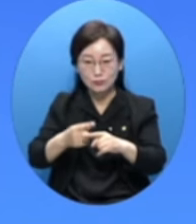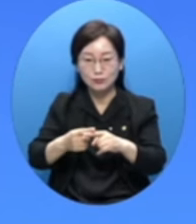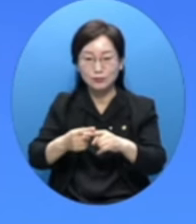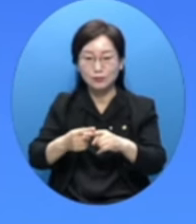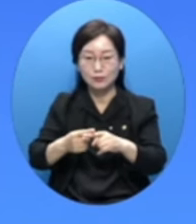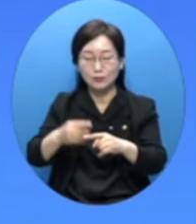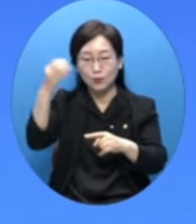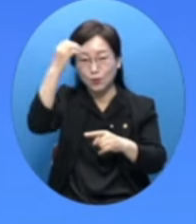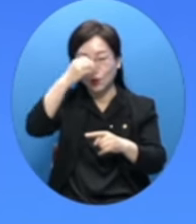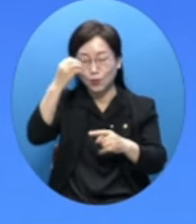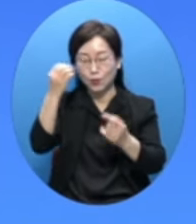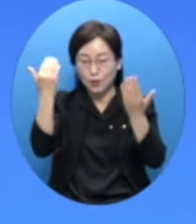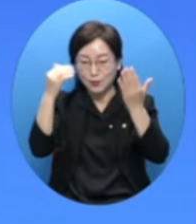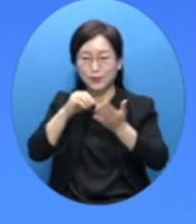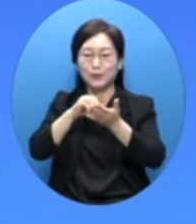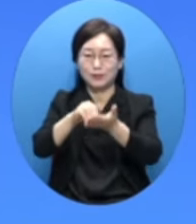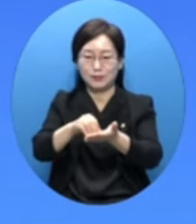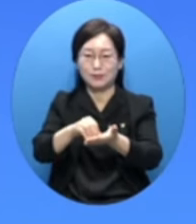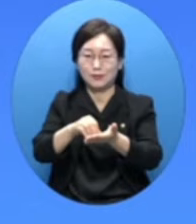고등학교 때